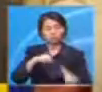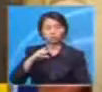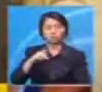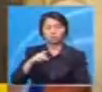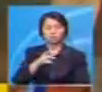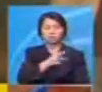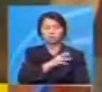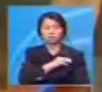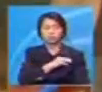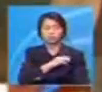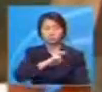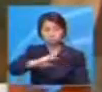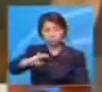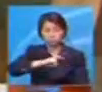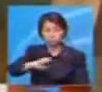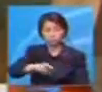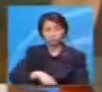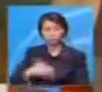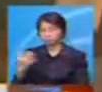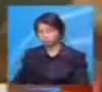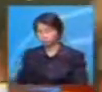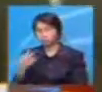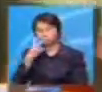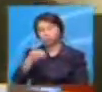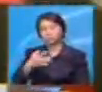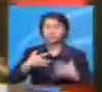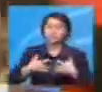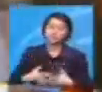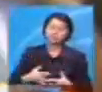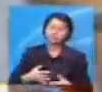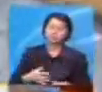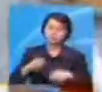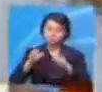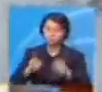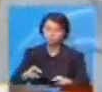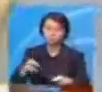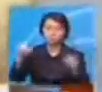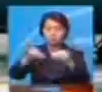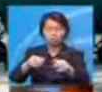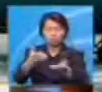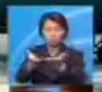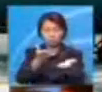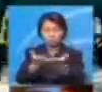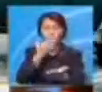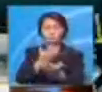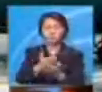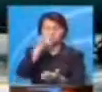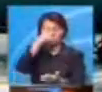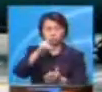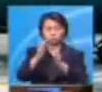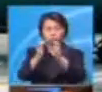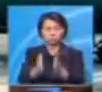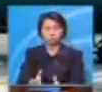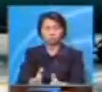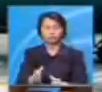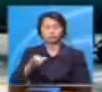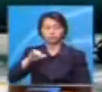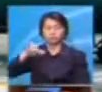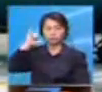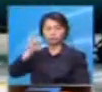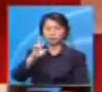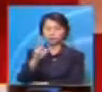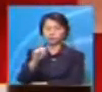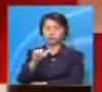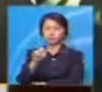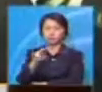regul beliau turut melahirkan kekecewaannya kerana rakyat niir gagal memberikan perkhidmatan yang baik kepada pelanggan semalam rakyat